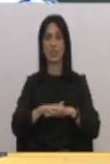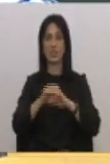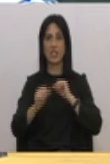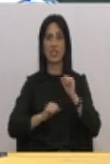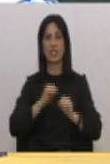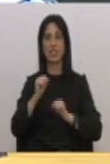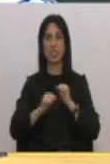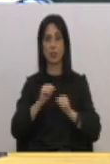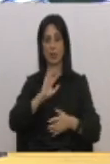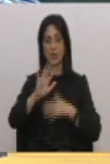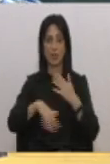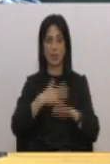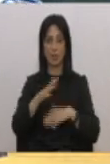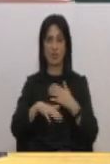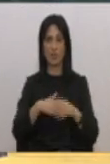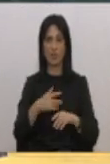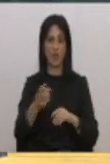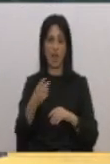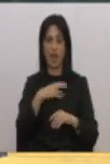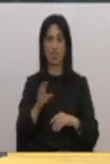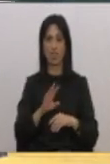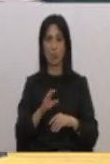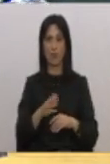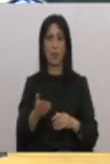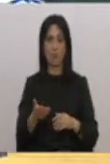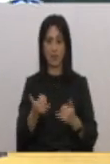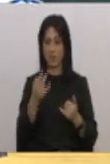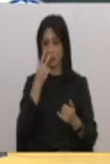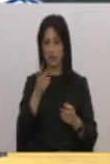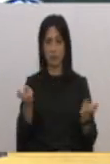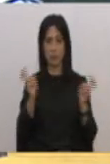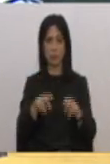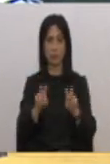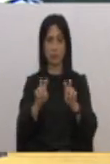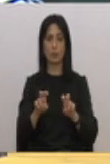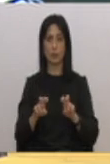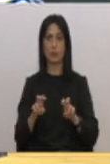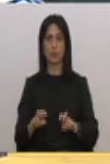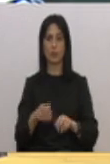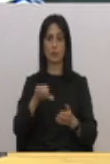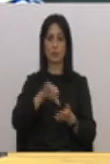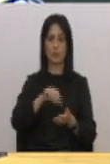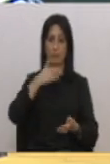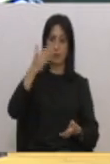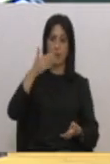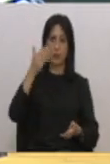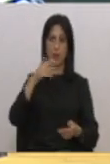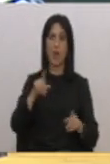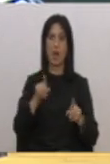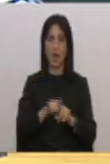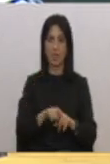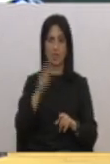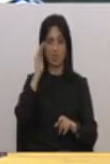ცდილობდით დესტაბილიზაციას, რომ არ შემოხვიდეთ, თუმცა დღეს ხედავთ პარლამენტის შენობაში ტრიბუნებთან, ასევე